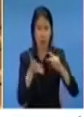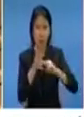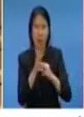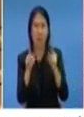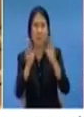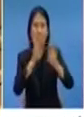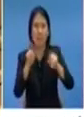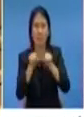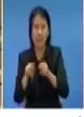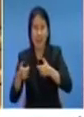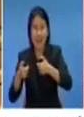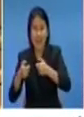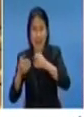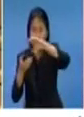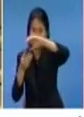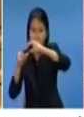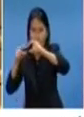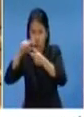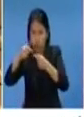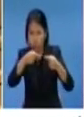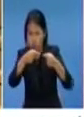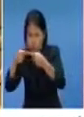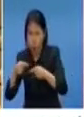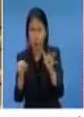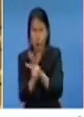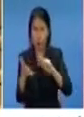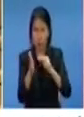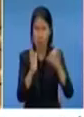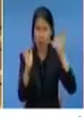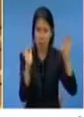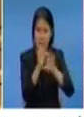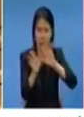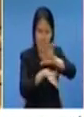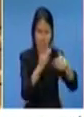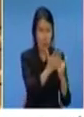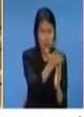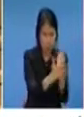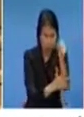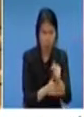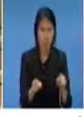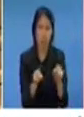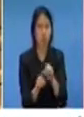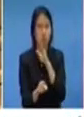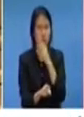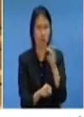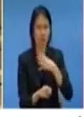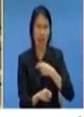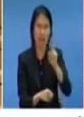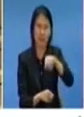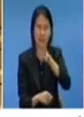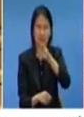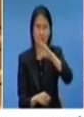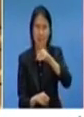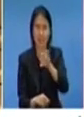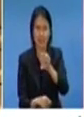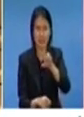มันจะเห็นภาพทั้งใบหน้าท่านไปเริ่มเอาแค่ชีวมวลชีวมวลมีเยอะมากท่านนาย